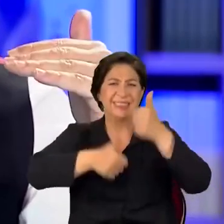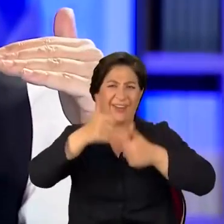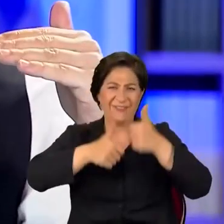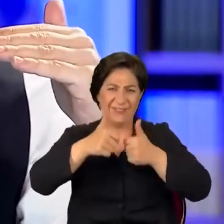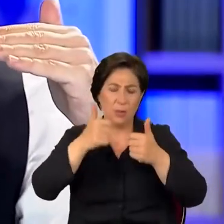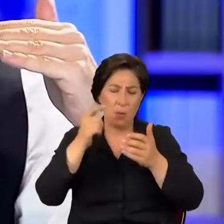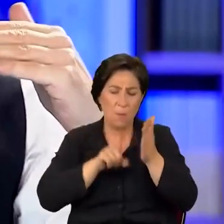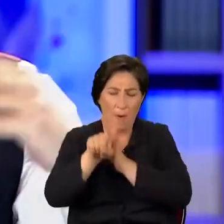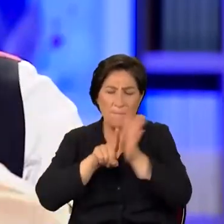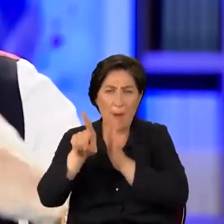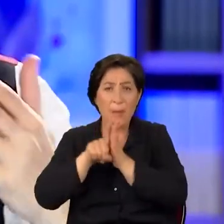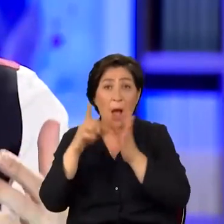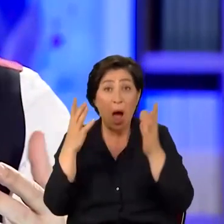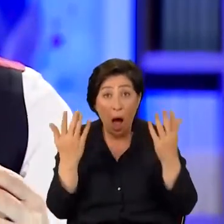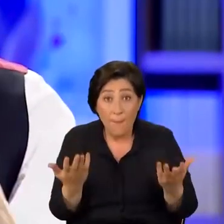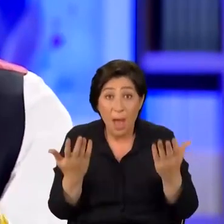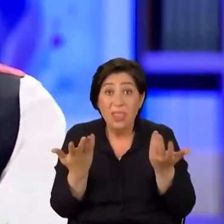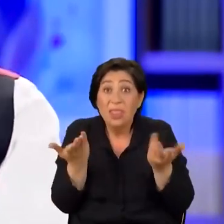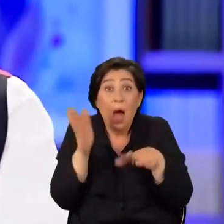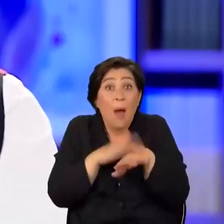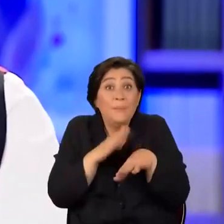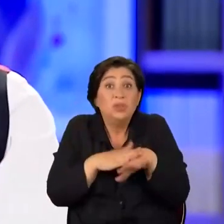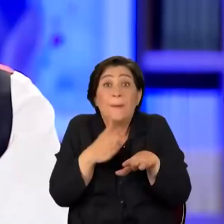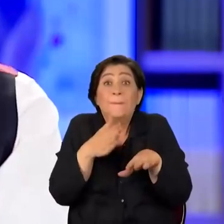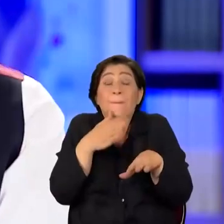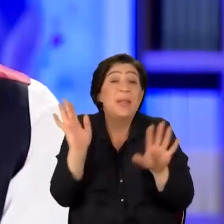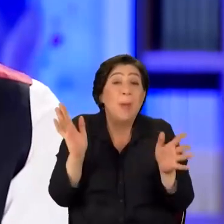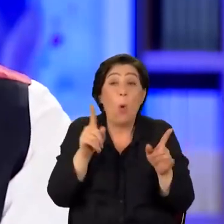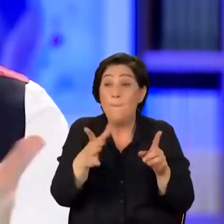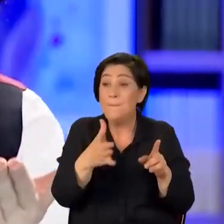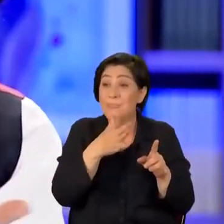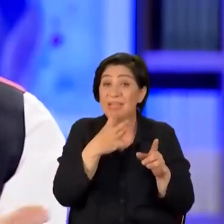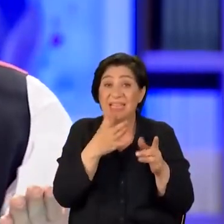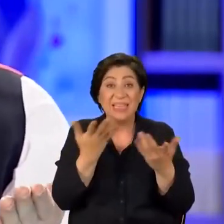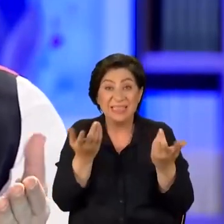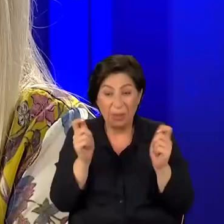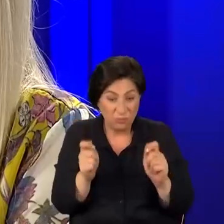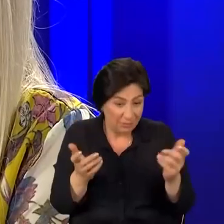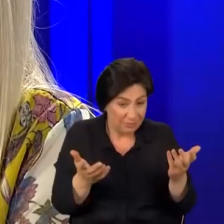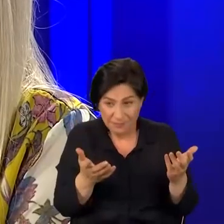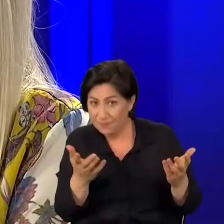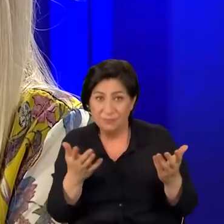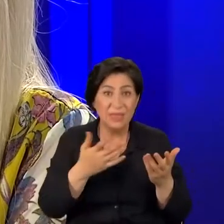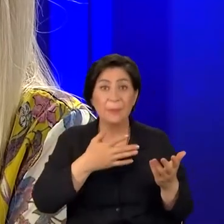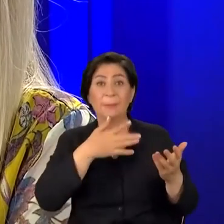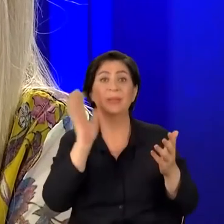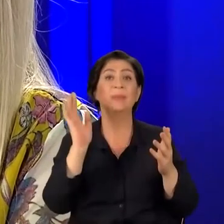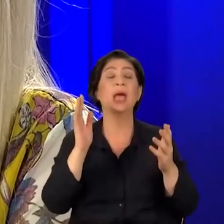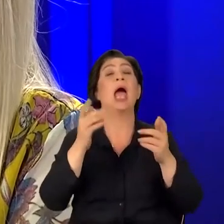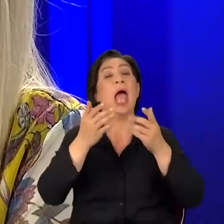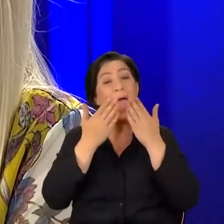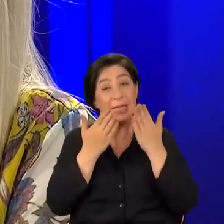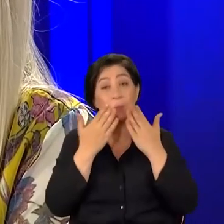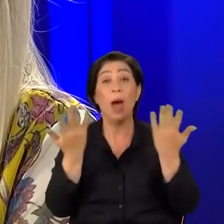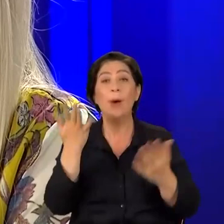ama ne yapacağını bilmeyen, o bilgiyi uygulamaktan aciz. Yani ne demek? Yani eğitimli fakat